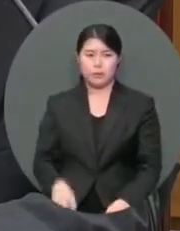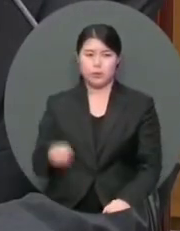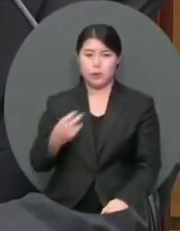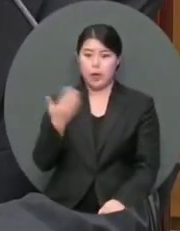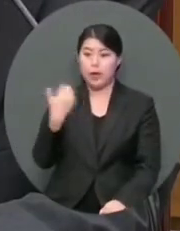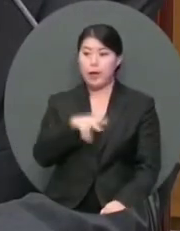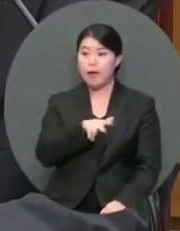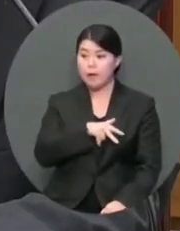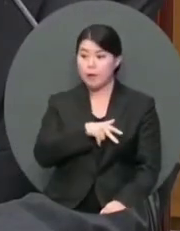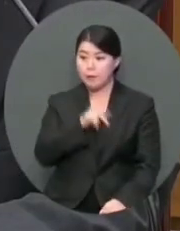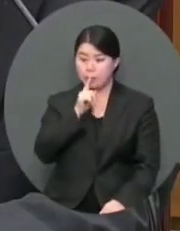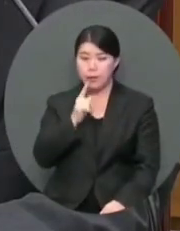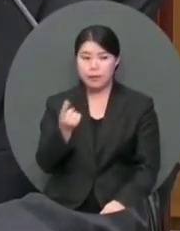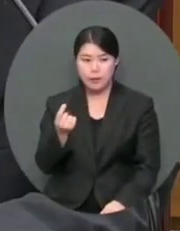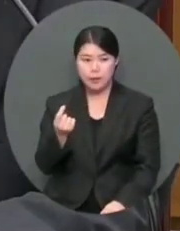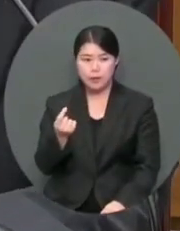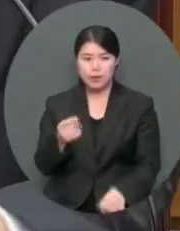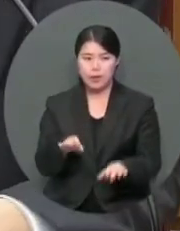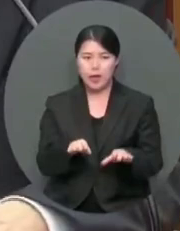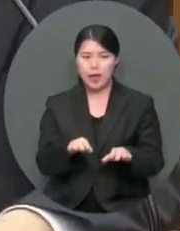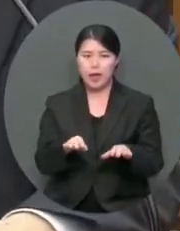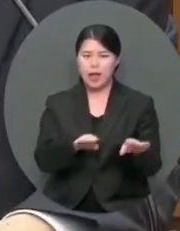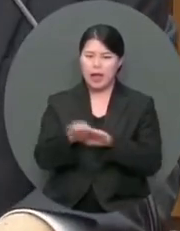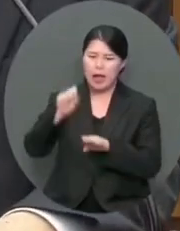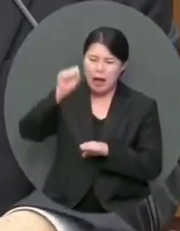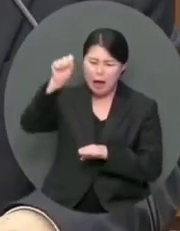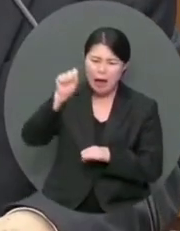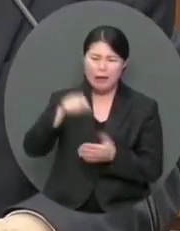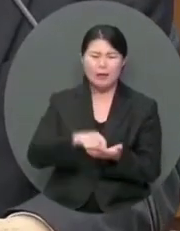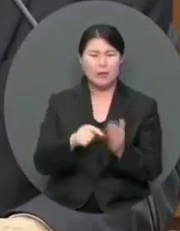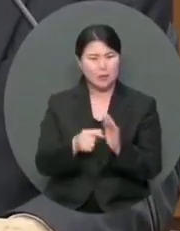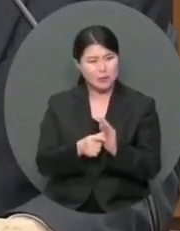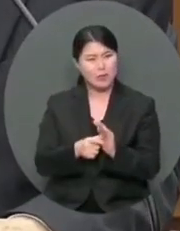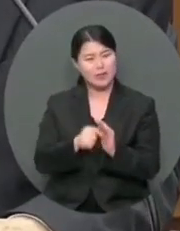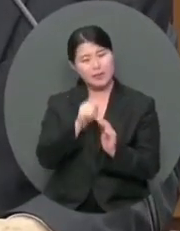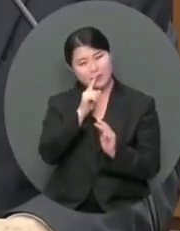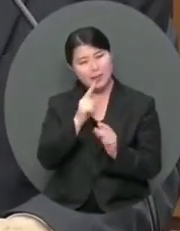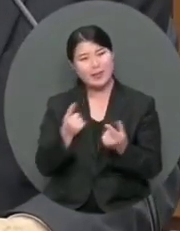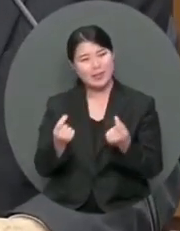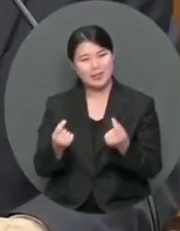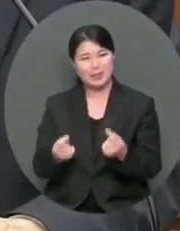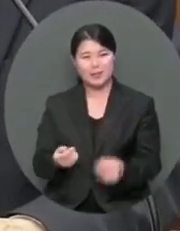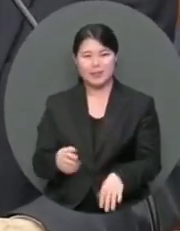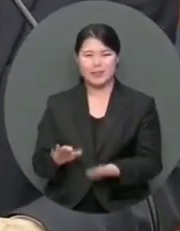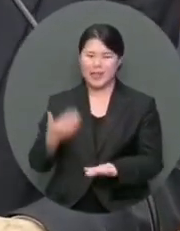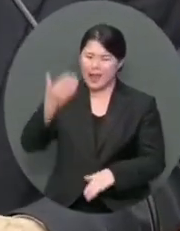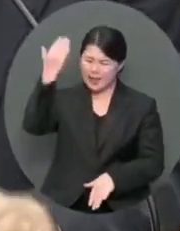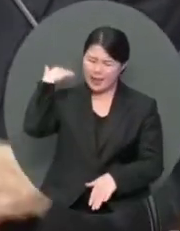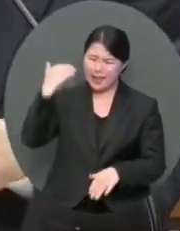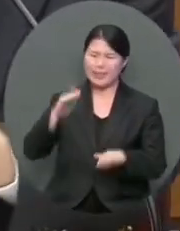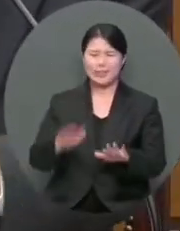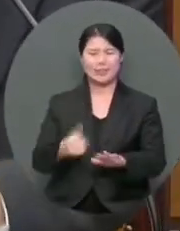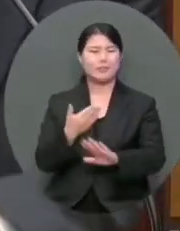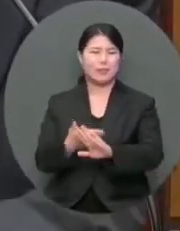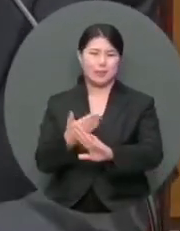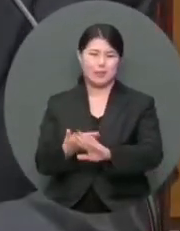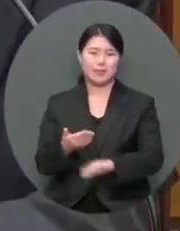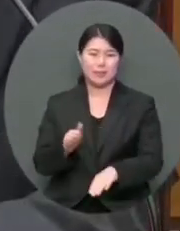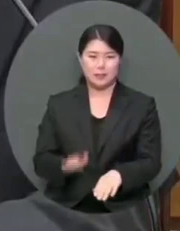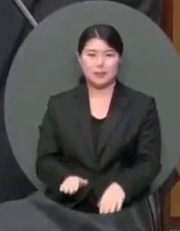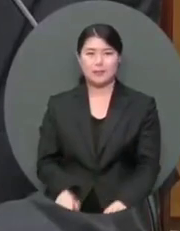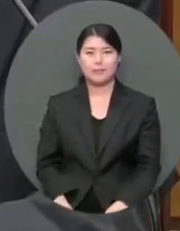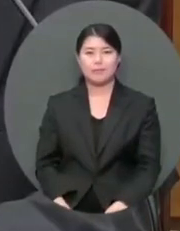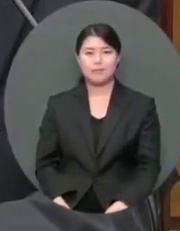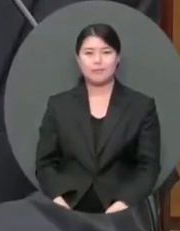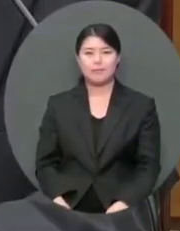동료 의원님들은 지금 태업의 수준이다 이야기했는데 또 우리 시대에 했던 거와 지금은 좀 차이가 있을 수 있지만은 저는